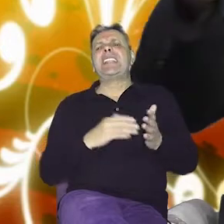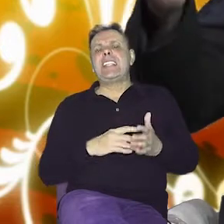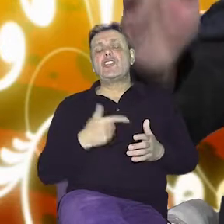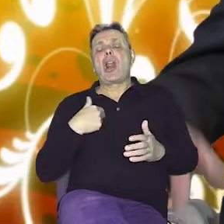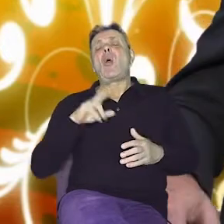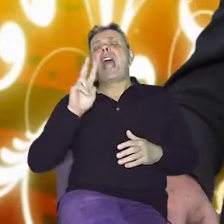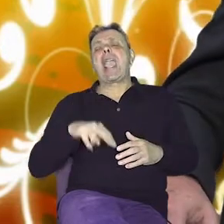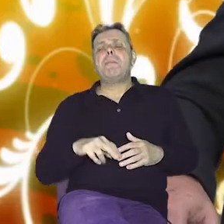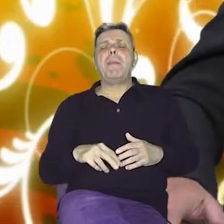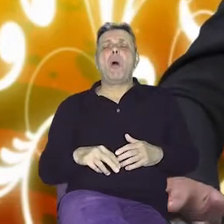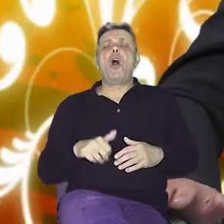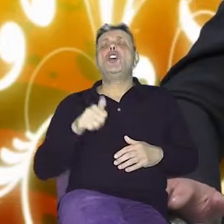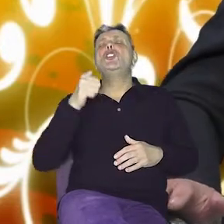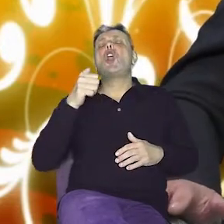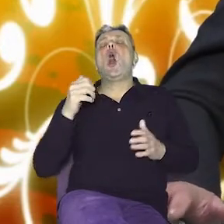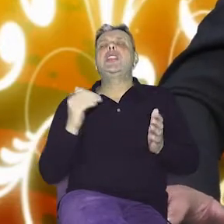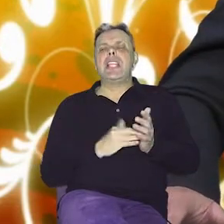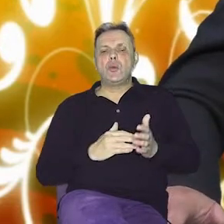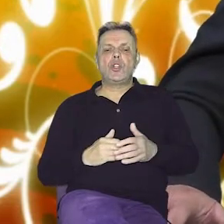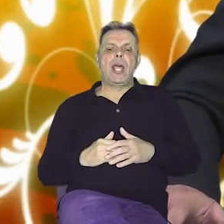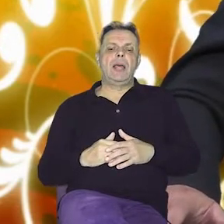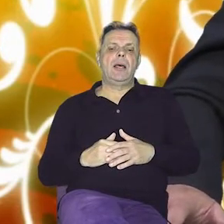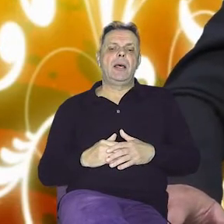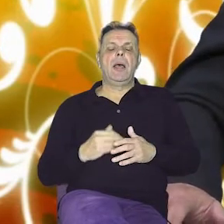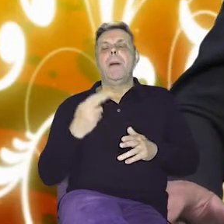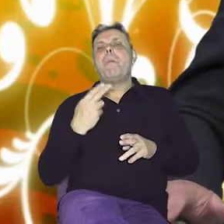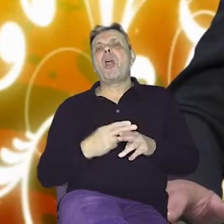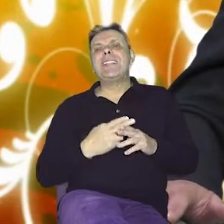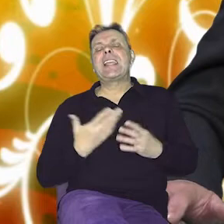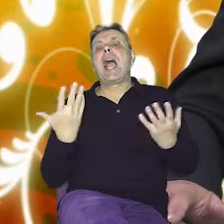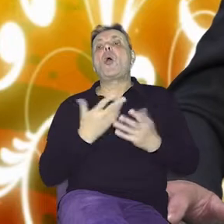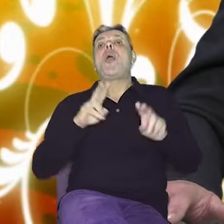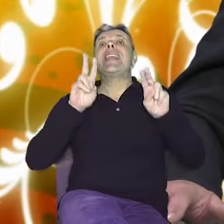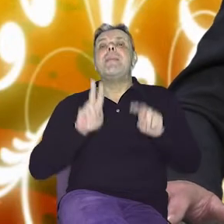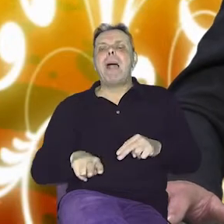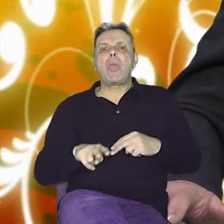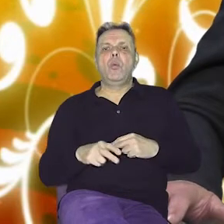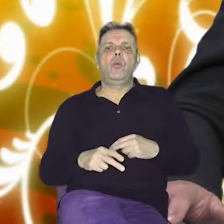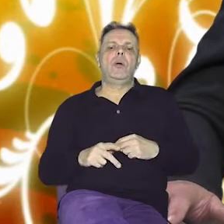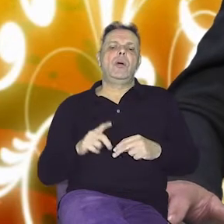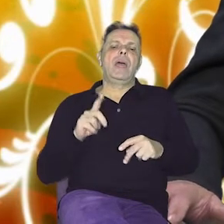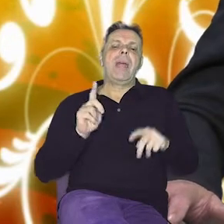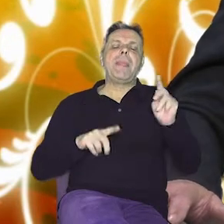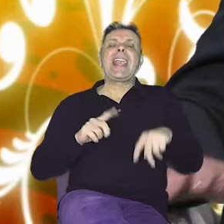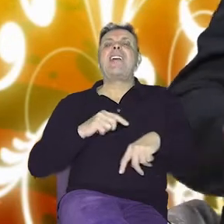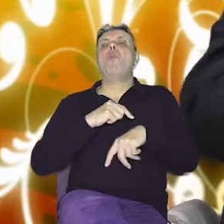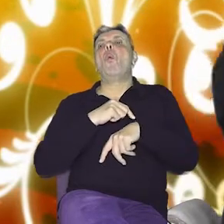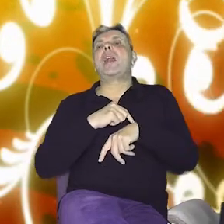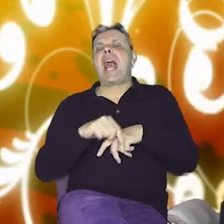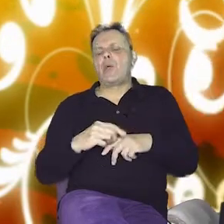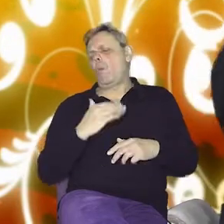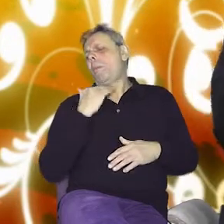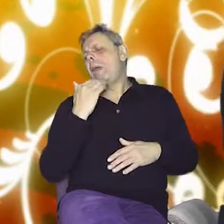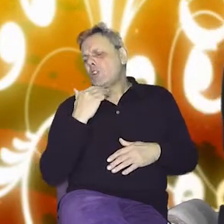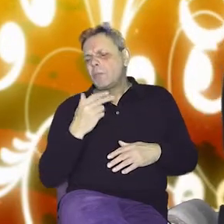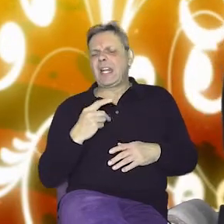40,000, nego da ima barem 100,000 ovoga bolesnika koji imaju nekakvu ranu,